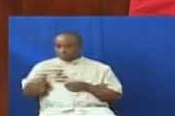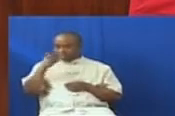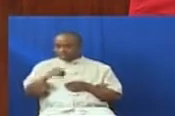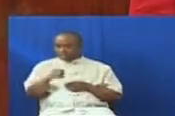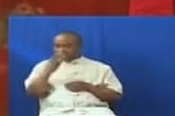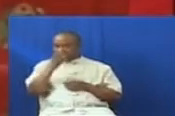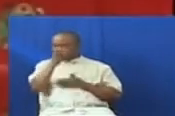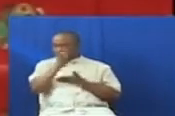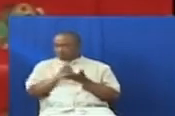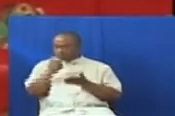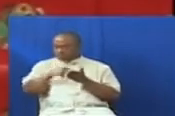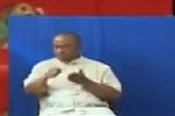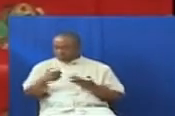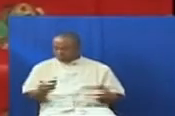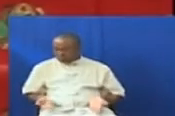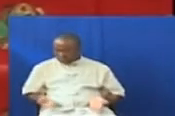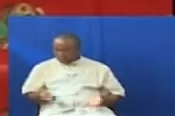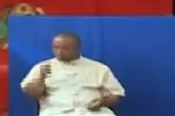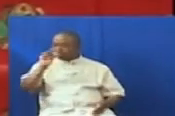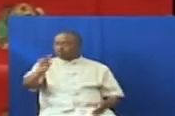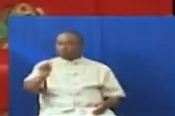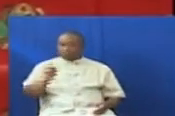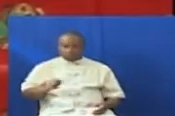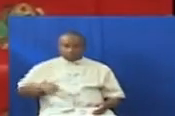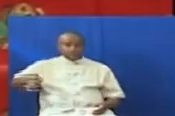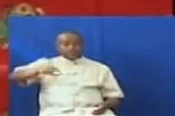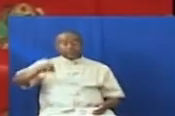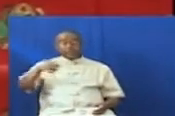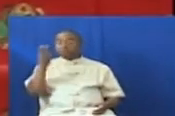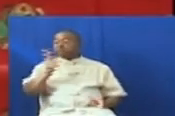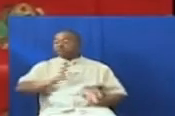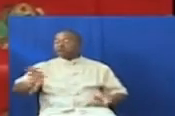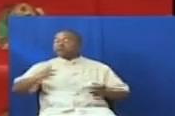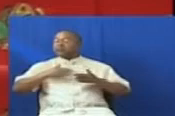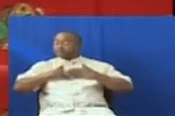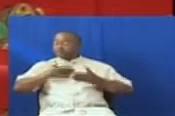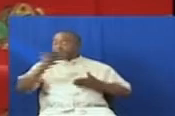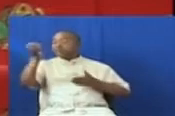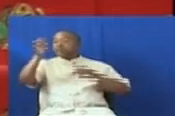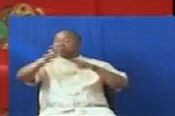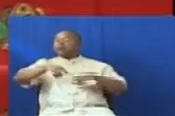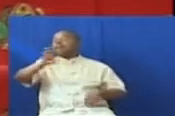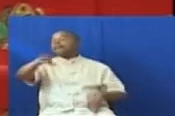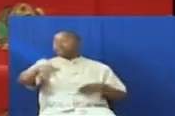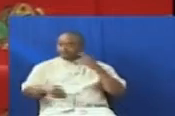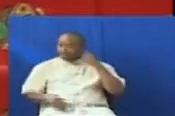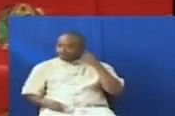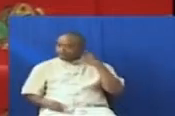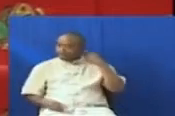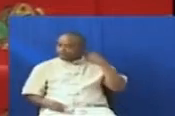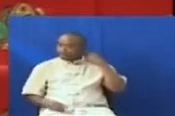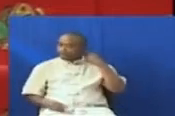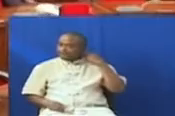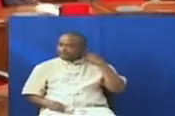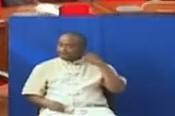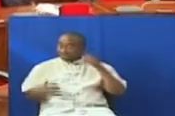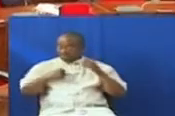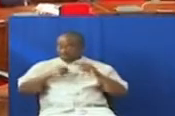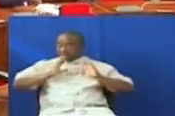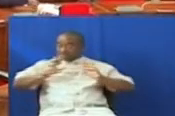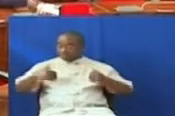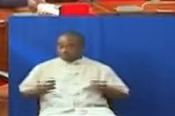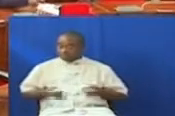Asante mheshimiwa. Kengele ya pili imekwisha kugongwa. Asante sana. Nilikuwa nimeshamtaja